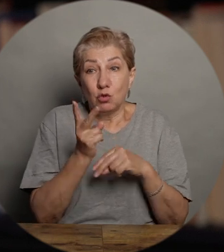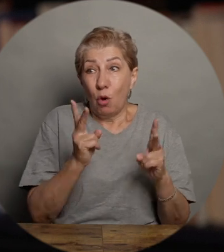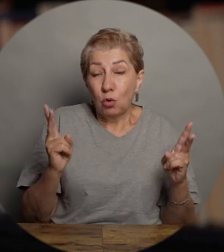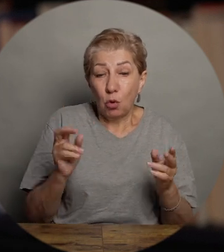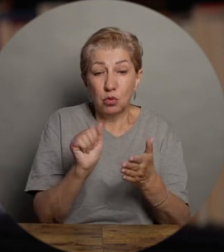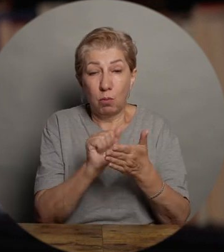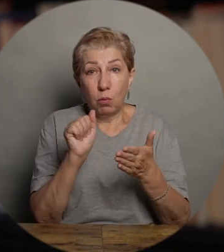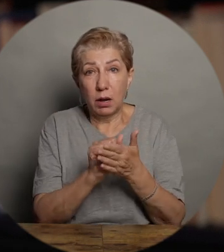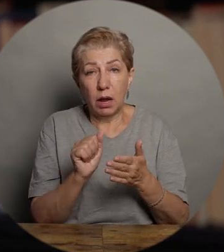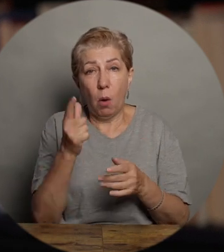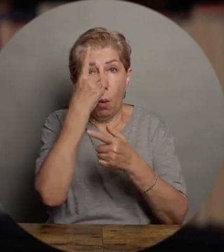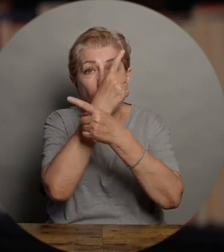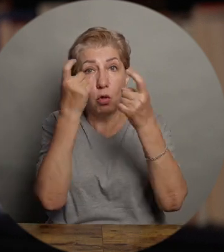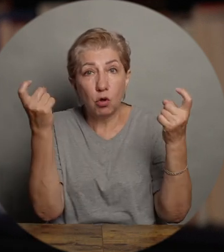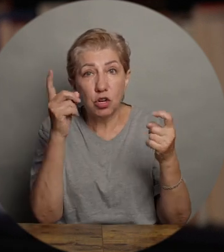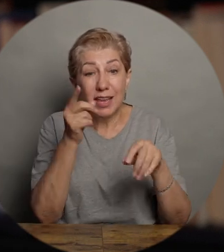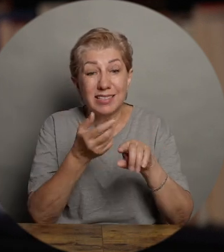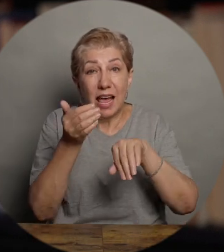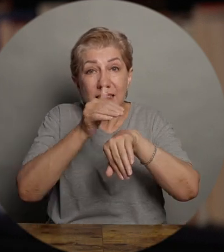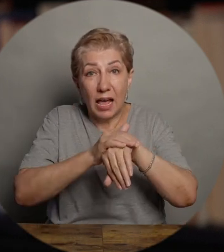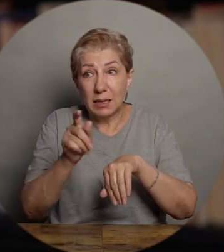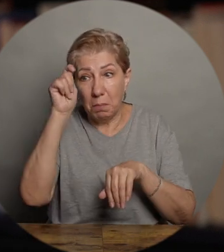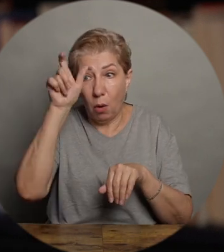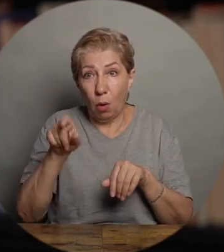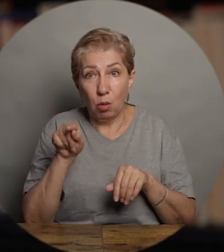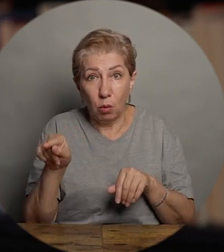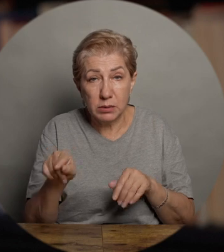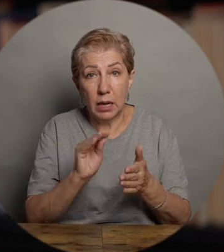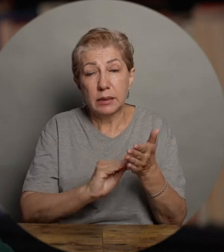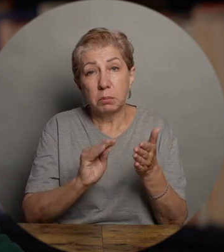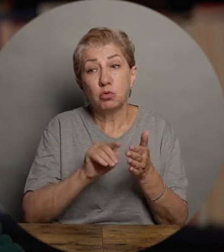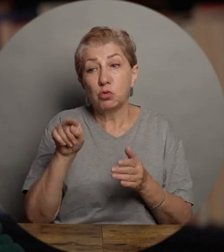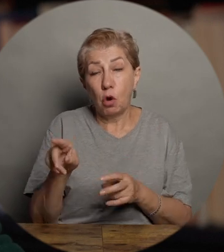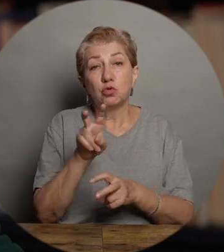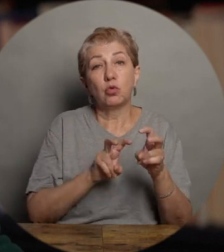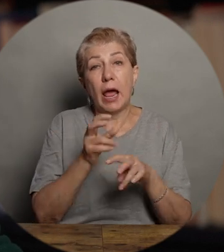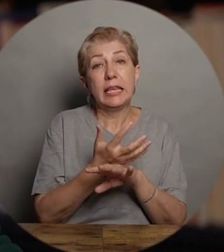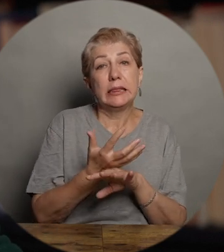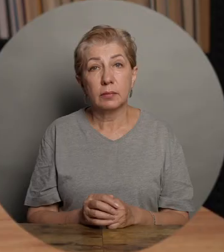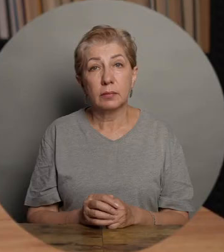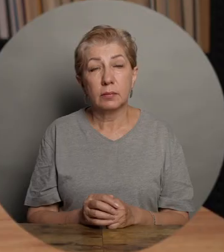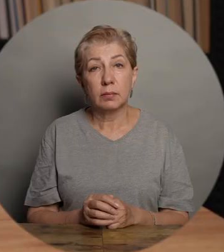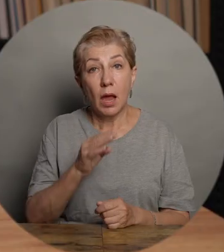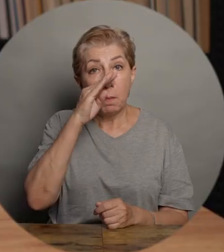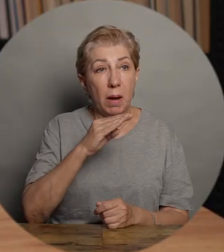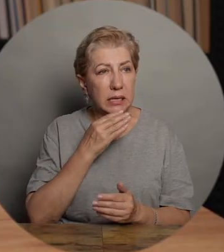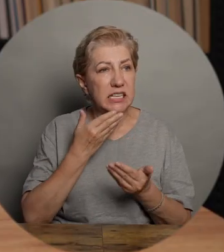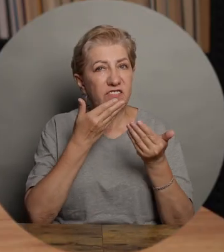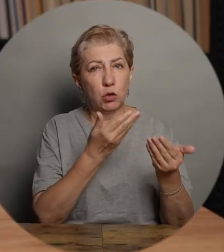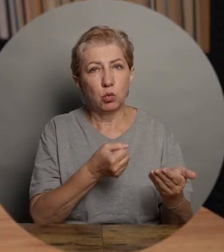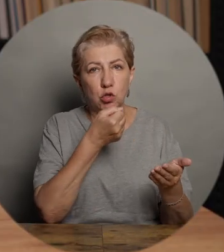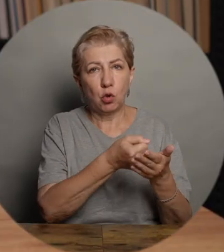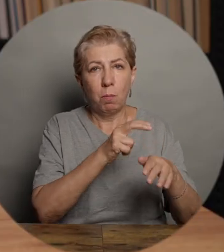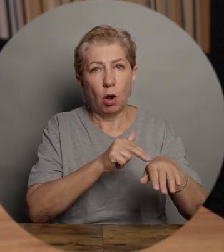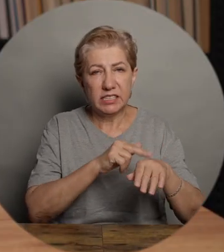опублікував там оголошення із даними та фото хлопця і написав що той шукає інтимних стосунків батьки Звернулися до